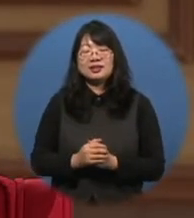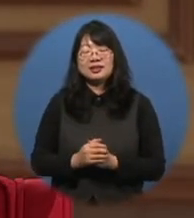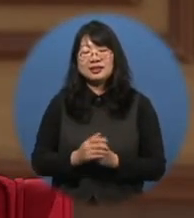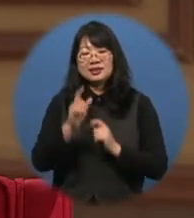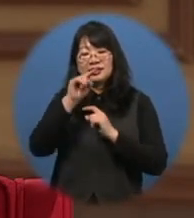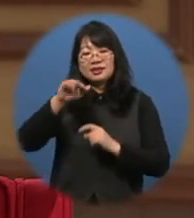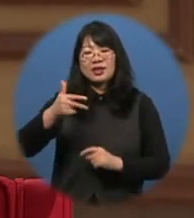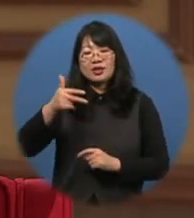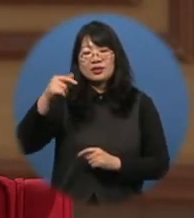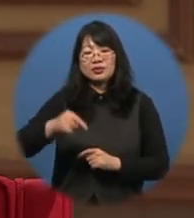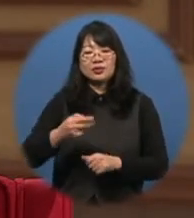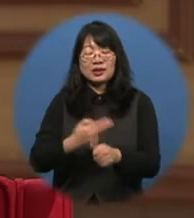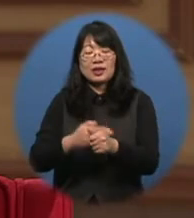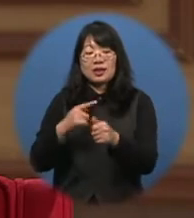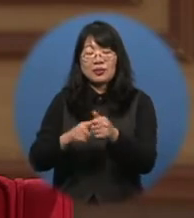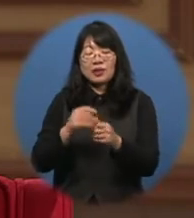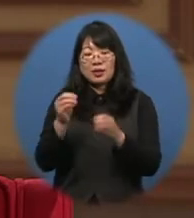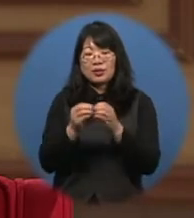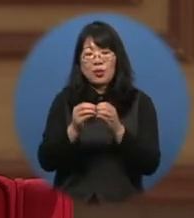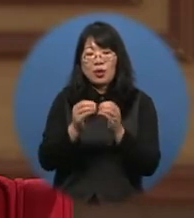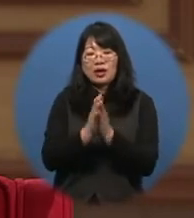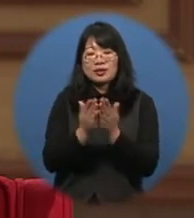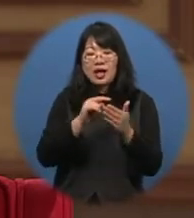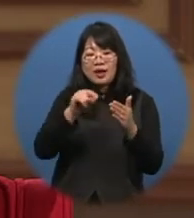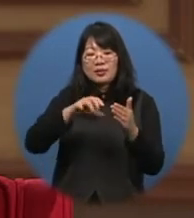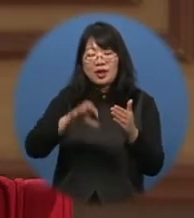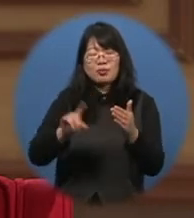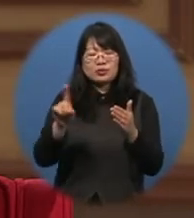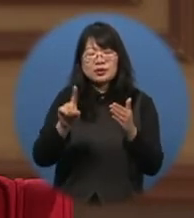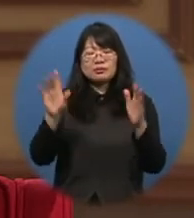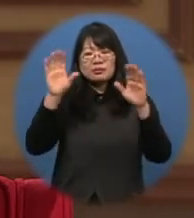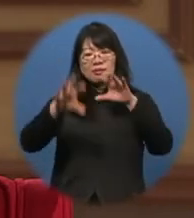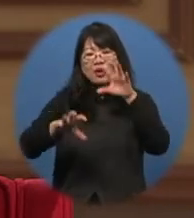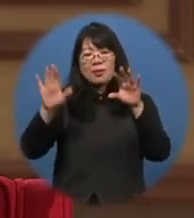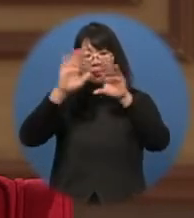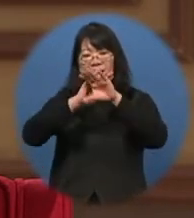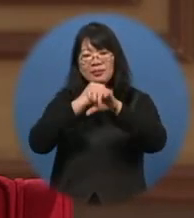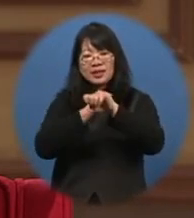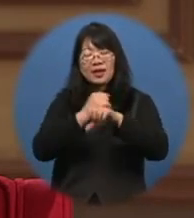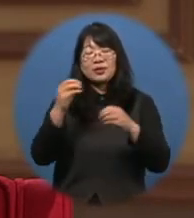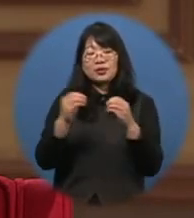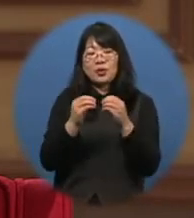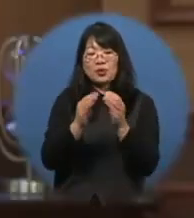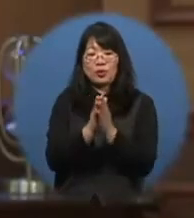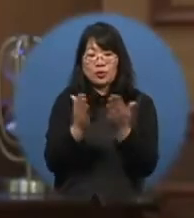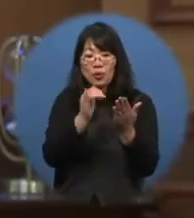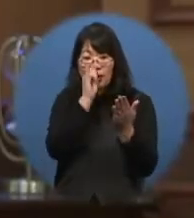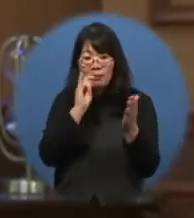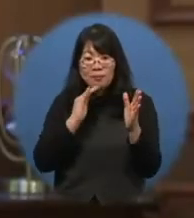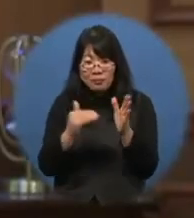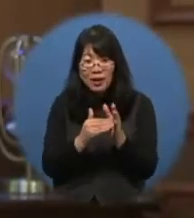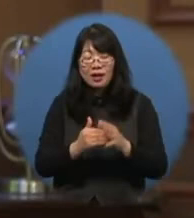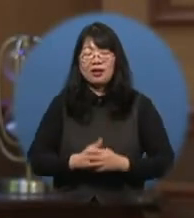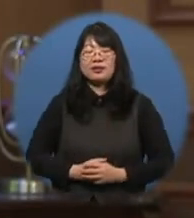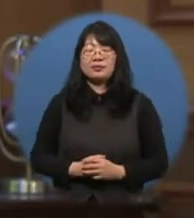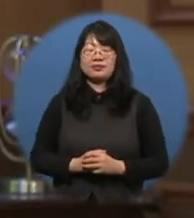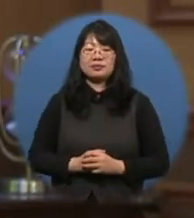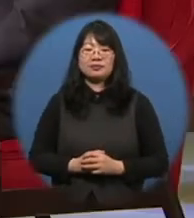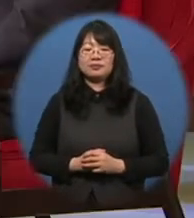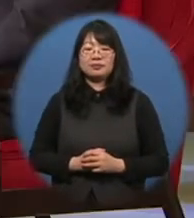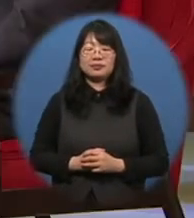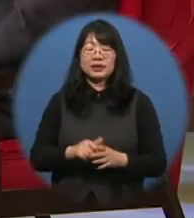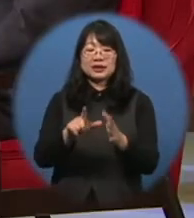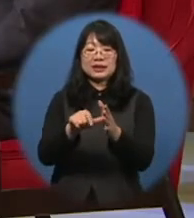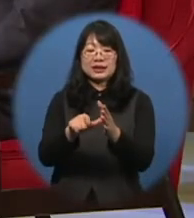선생님의 소설 중에도 무슨 마을의 밤이라는 네, 네, 그런 네. 소설도 있었거든요. 기억납니다. 예. 그